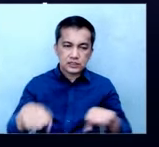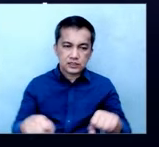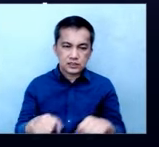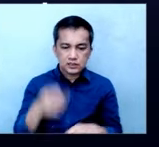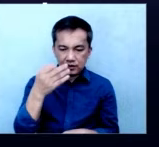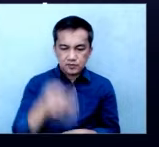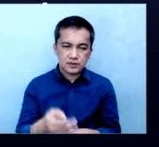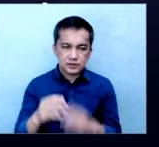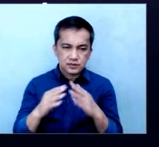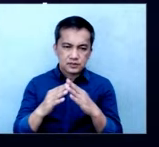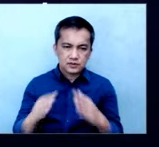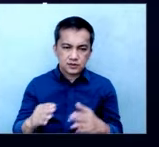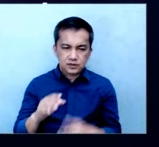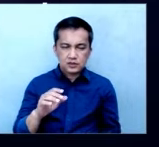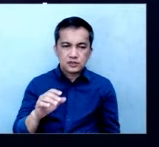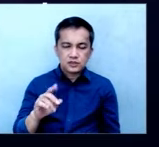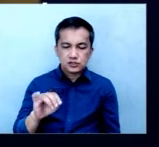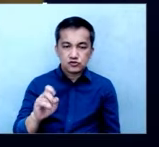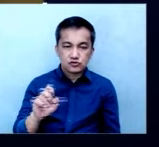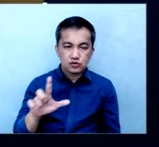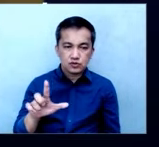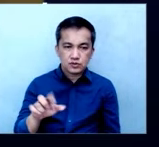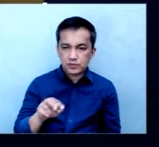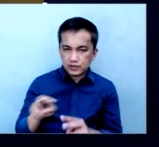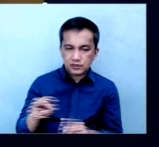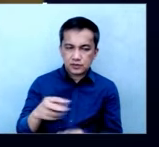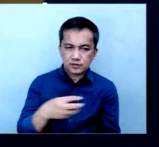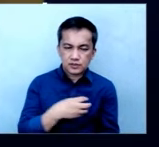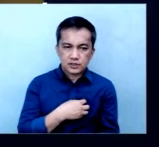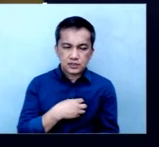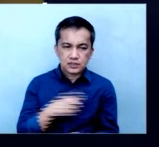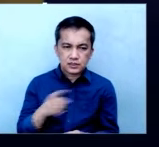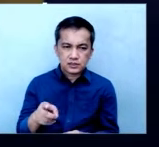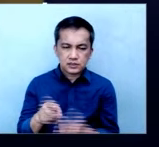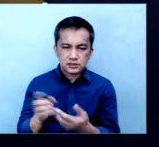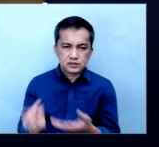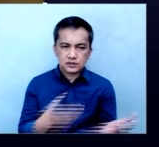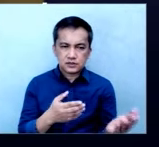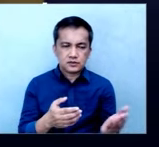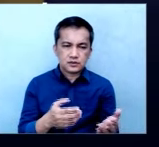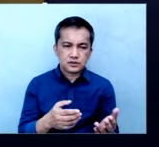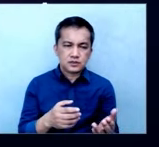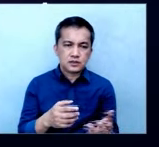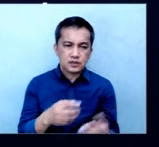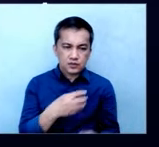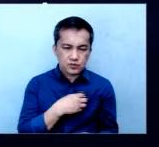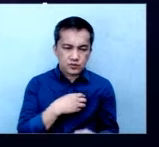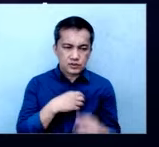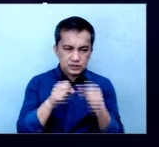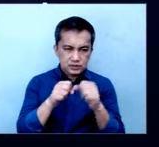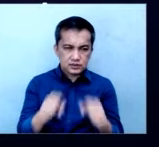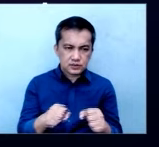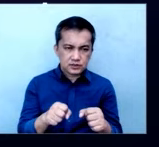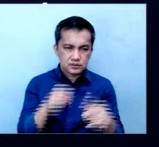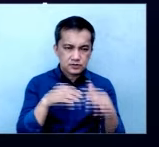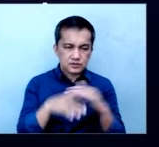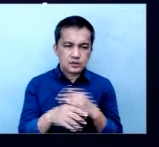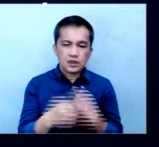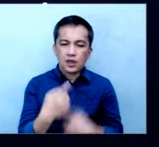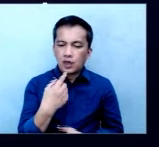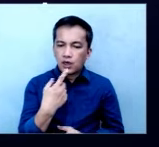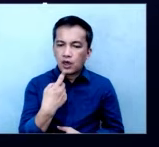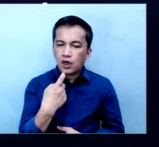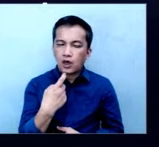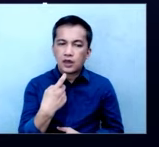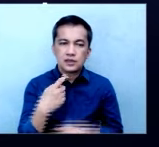kanyang bahay sa Seoul. May nakakitang polis sa kanya, kaya dinala siya sa police station at isinailalim sa breathalyzer